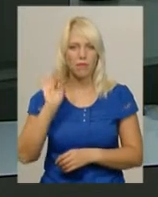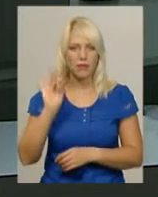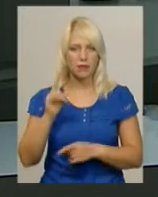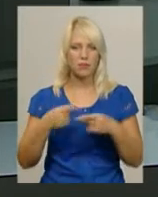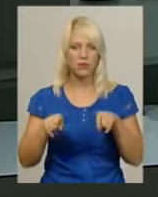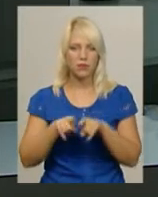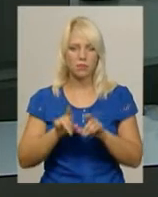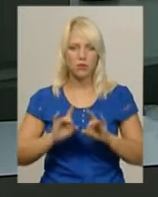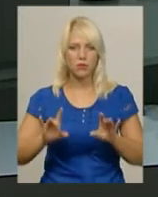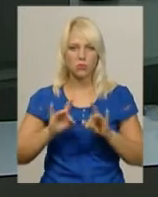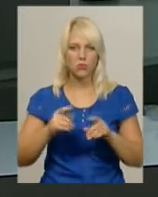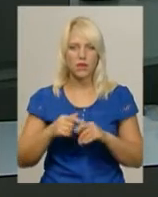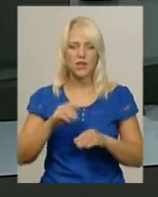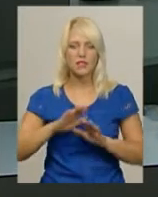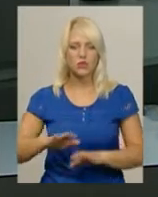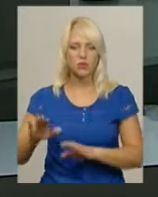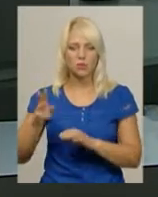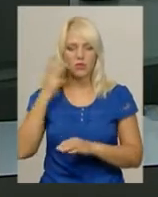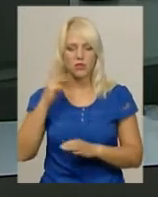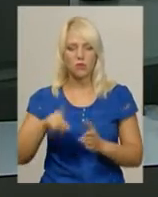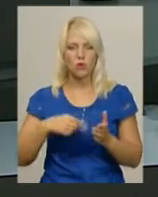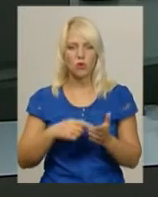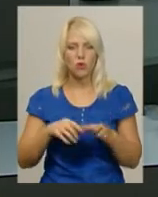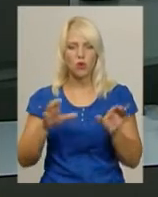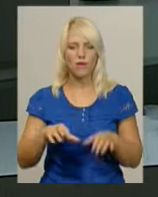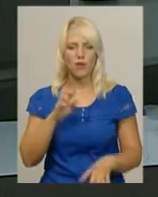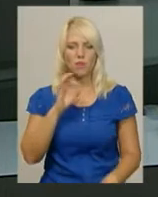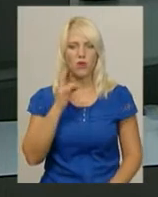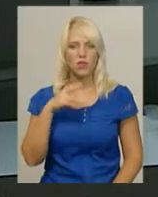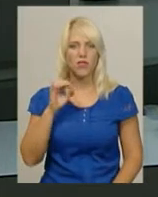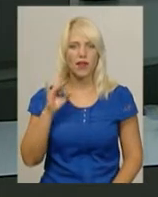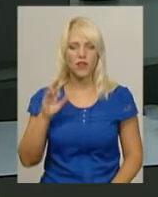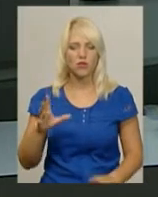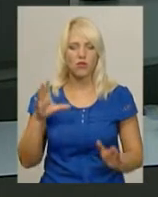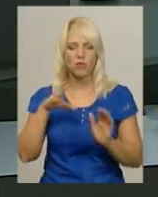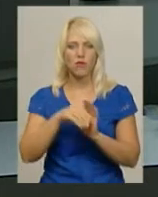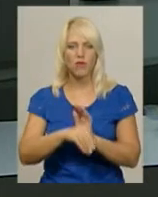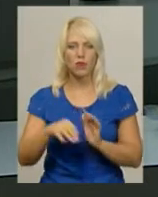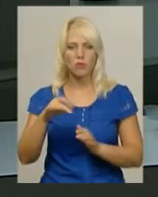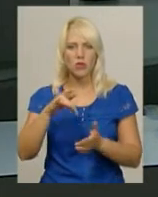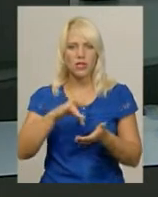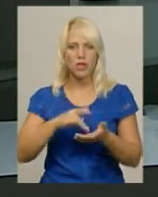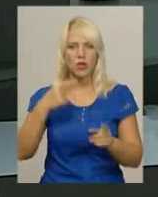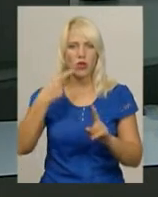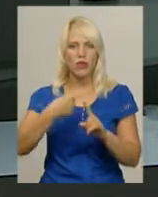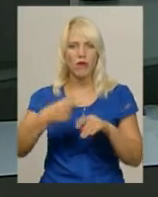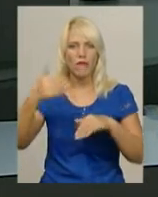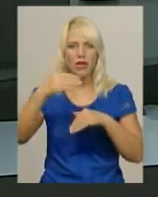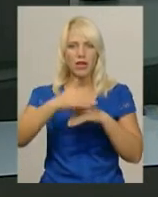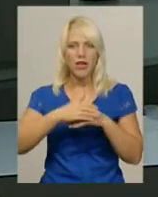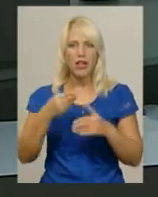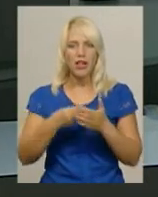повідомив заступник Хмельницького міського голови Андрій Бодаренко. За його словами, запровадять в обласному центрі додатково вечірній тариф.